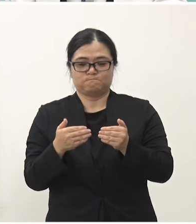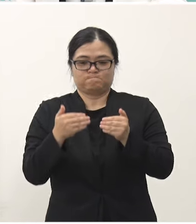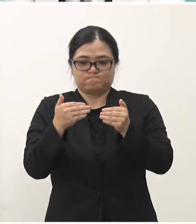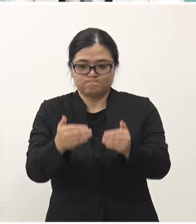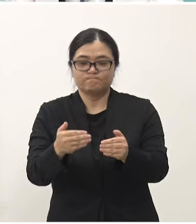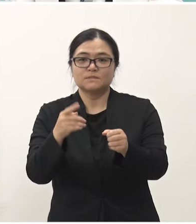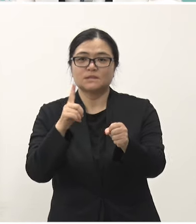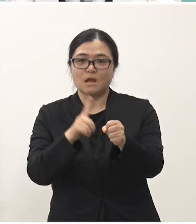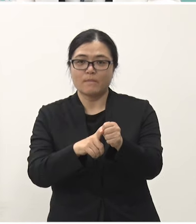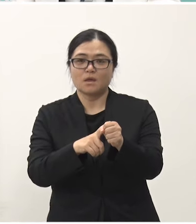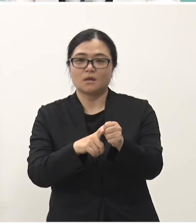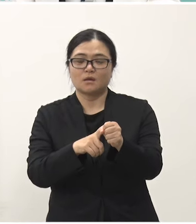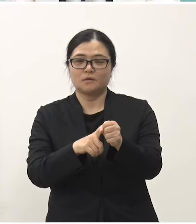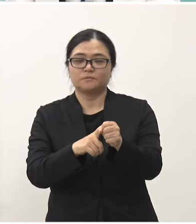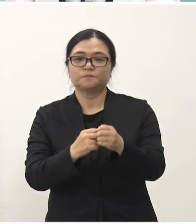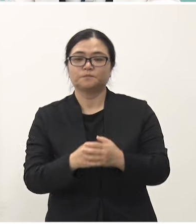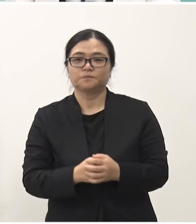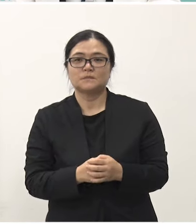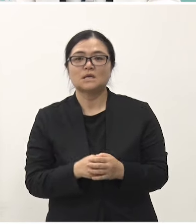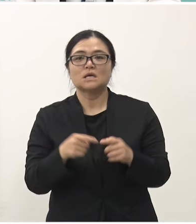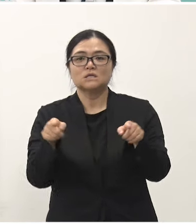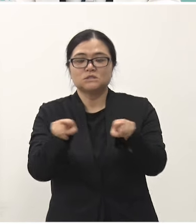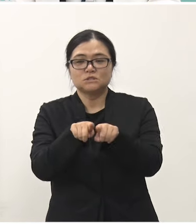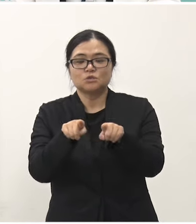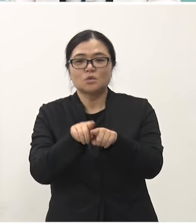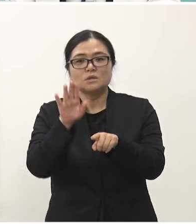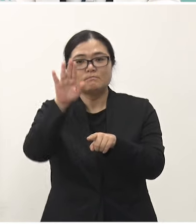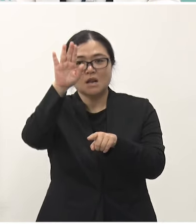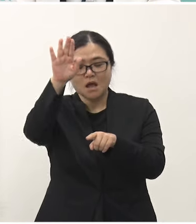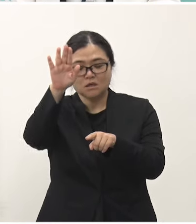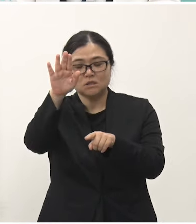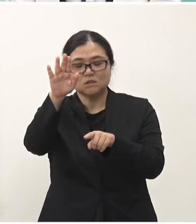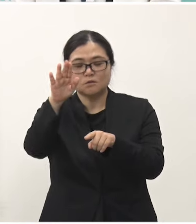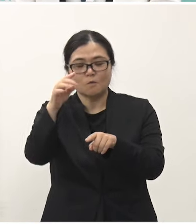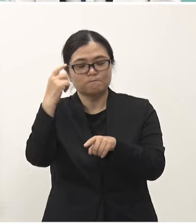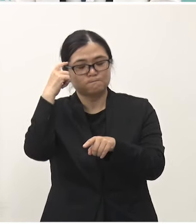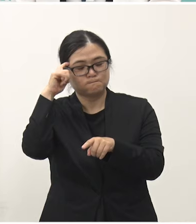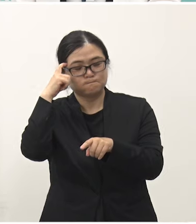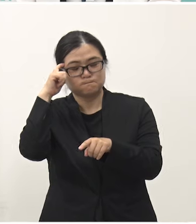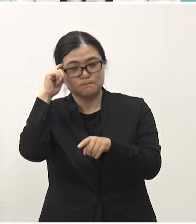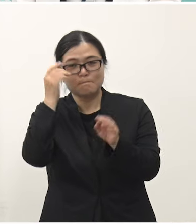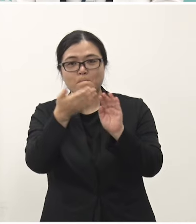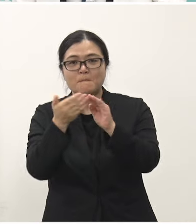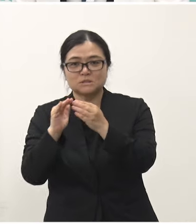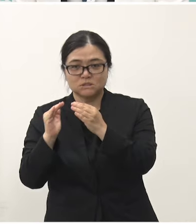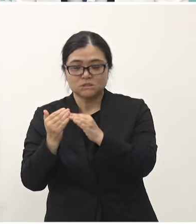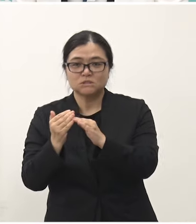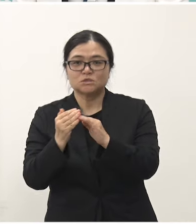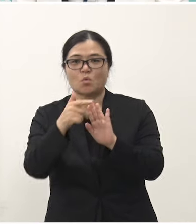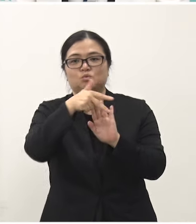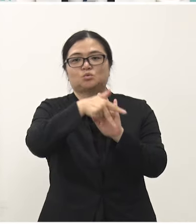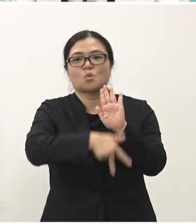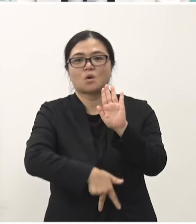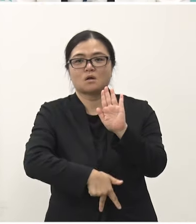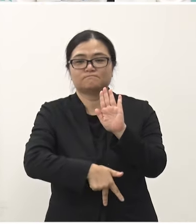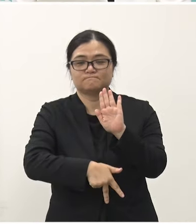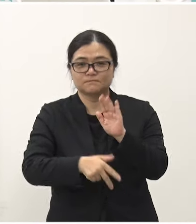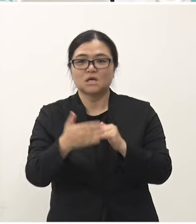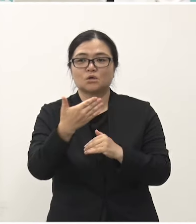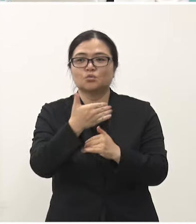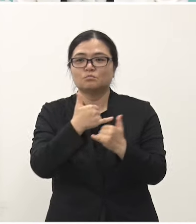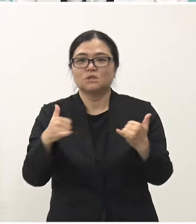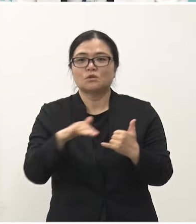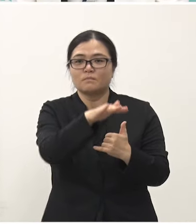ていくためコデザインフューチャ港シティ一緒に未来を描ける町港区をスローガンに区民の